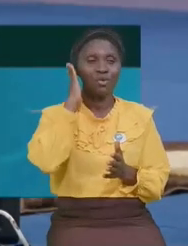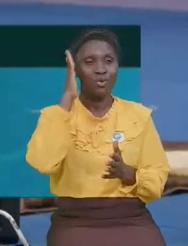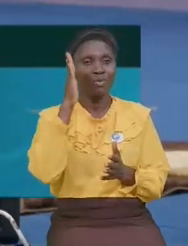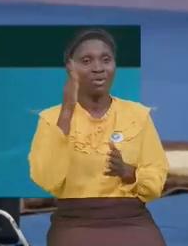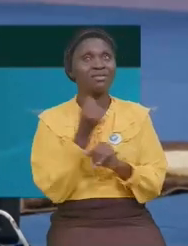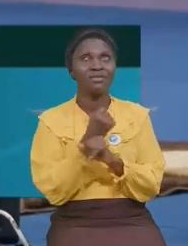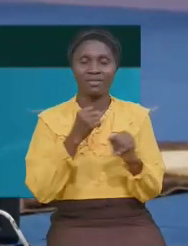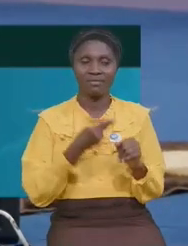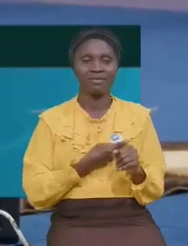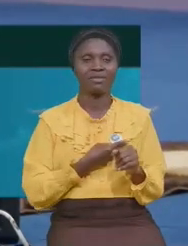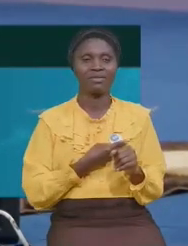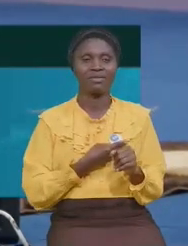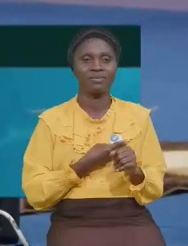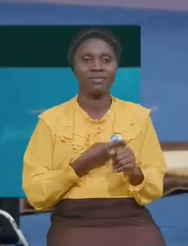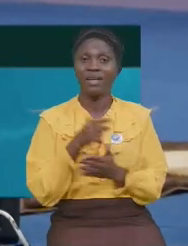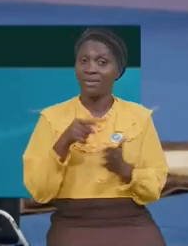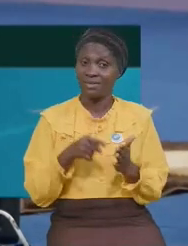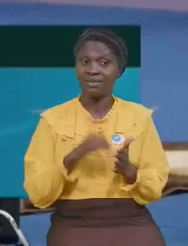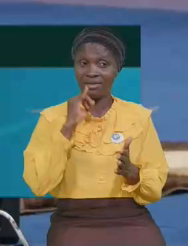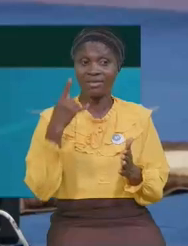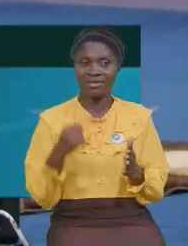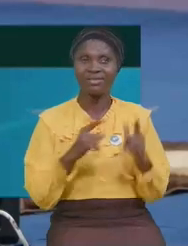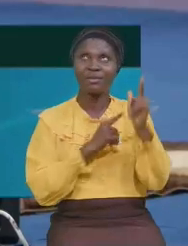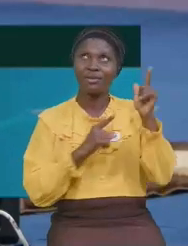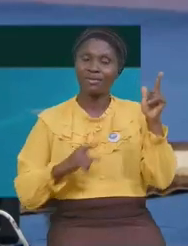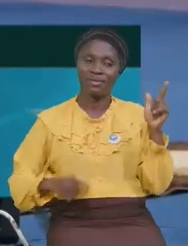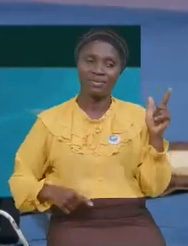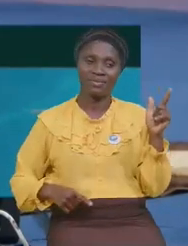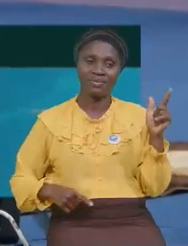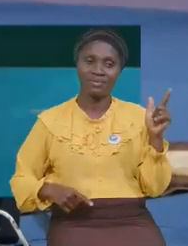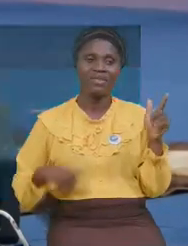c'est lui qui nous sauve. C'est l'Éternel